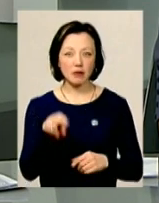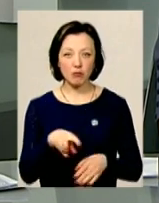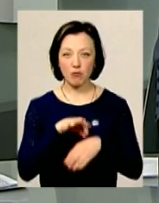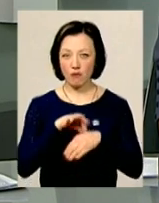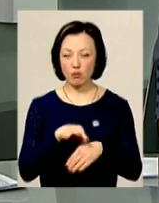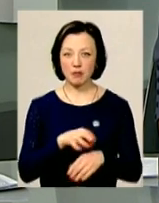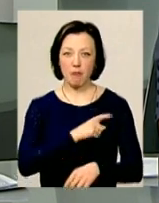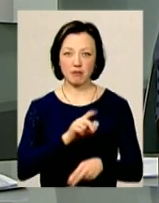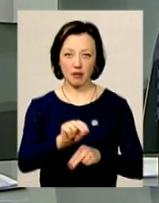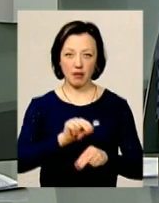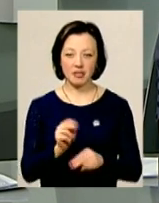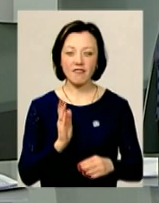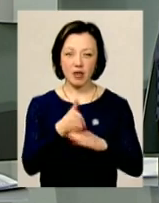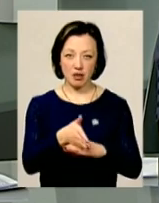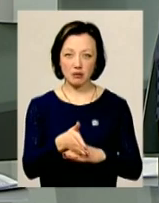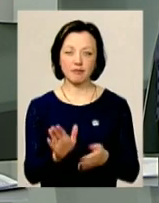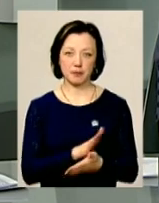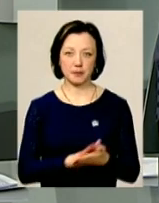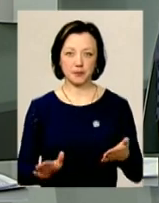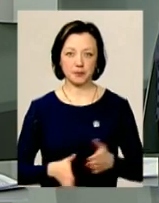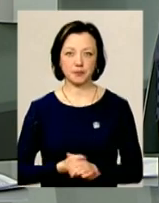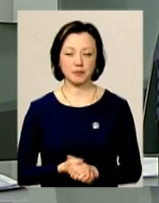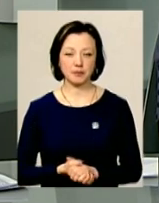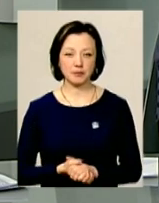проводитимуть майстер-класи. Вхід на ярмарок вільний.